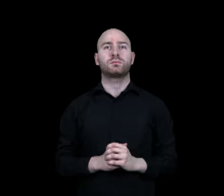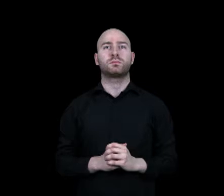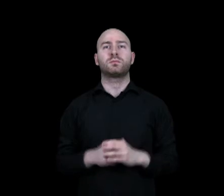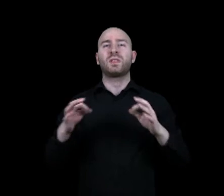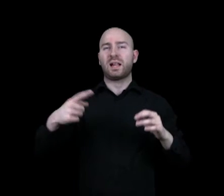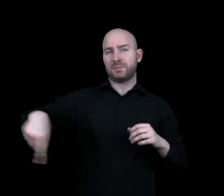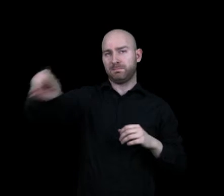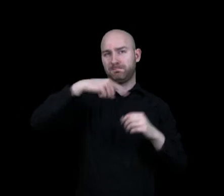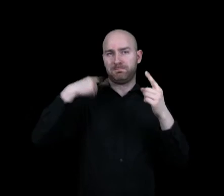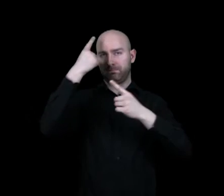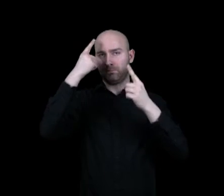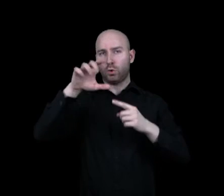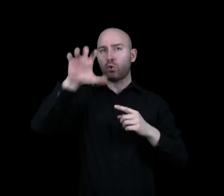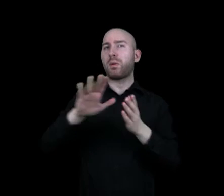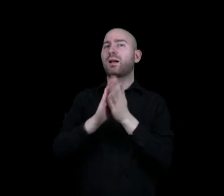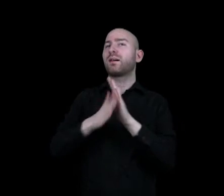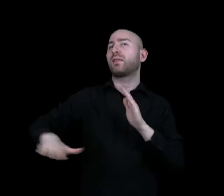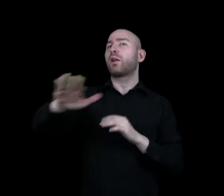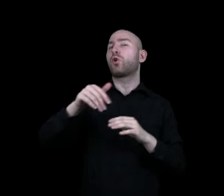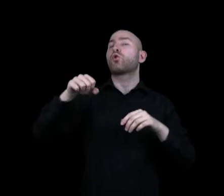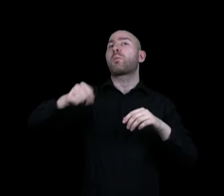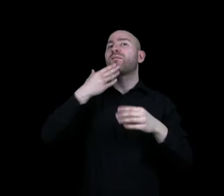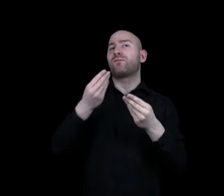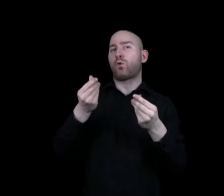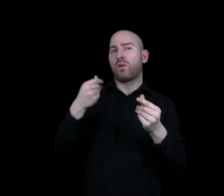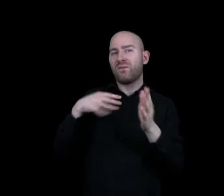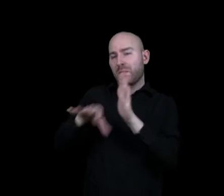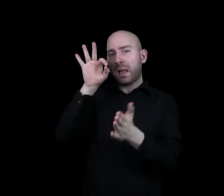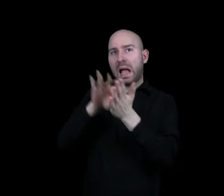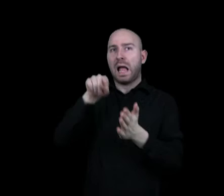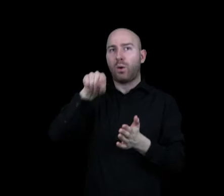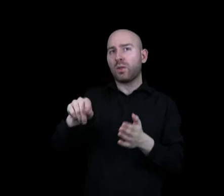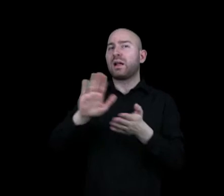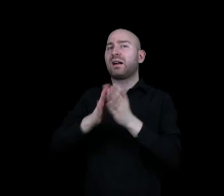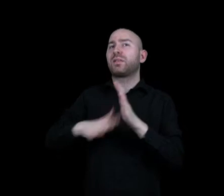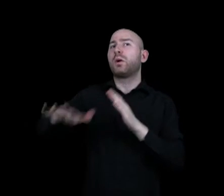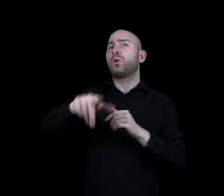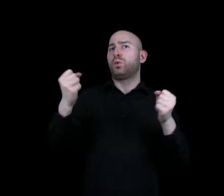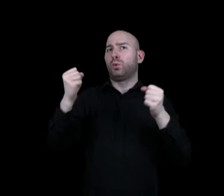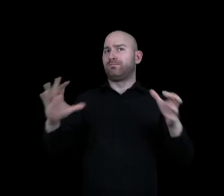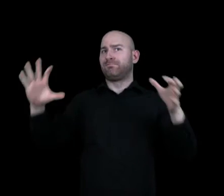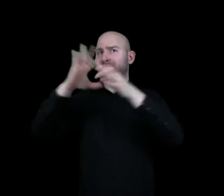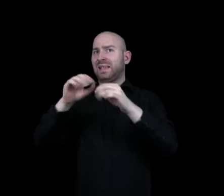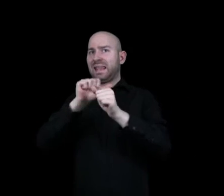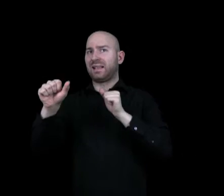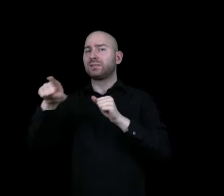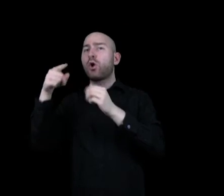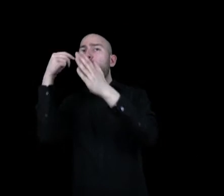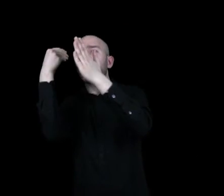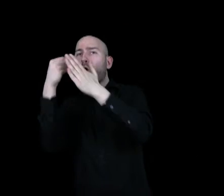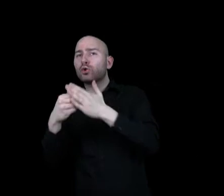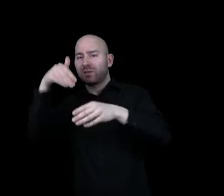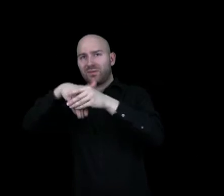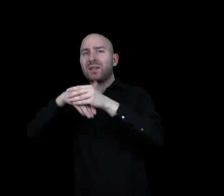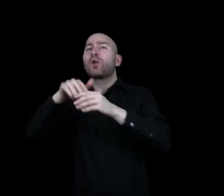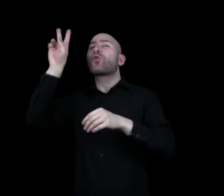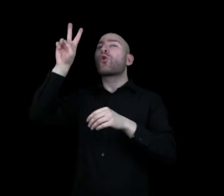Zastanówmy się nad rynkiem torebek foliowych. Wybrałem akurat ten rynek, bo z torebkami foliowymi wiążą się pewne koszty, których nie